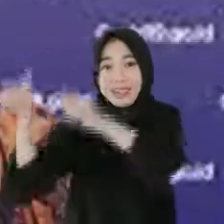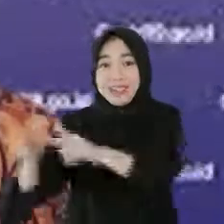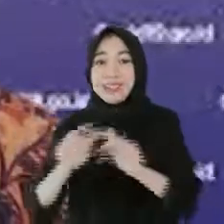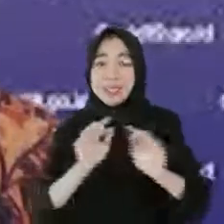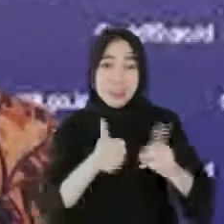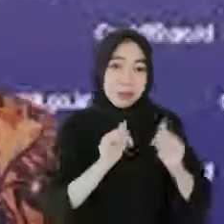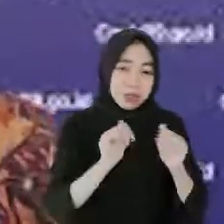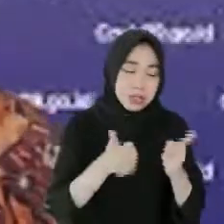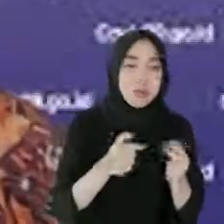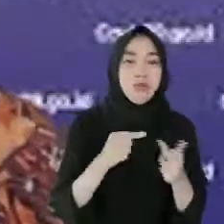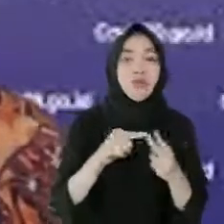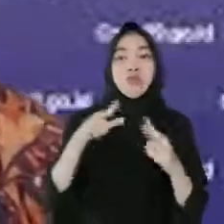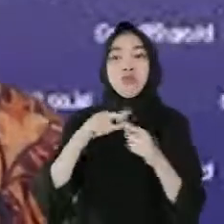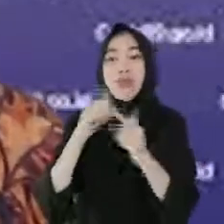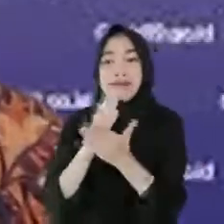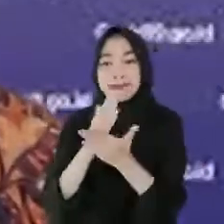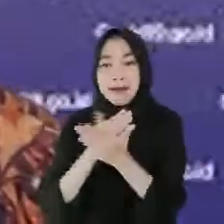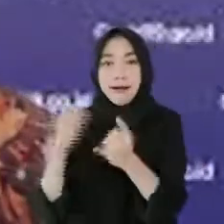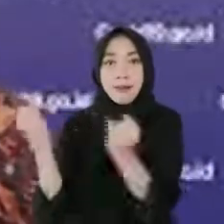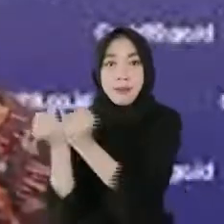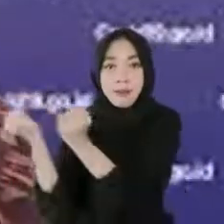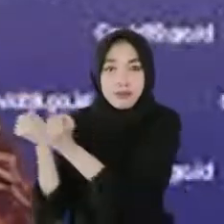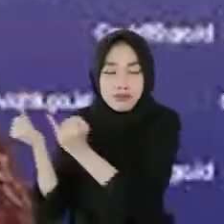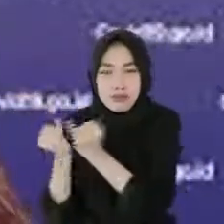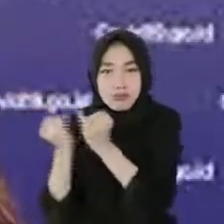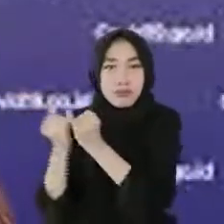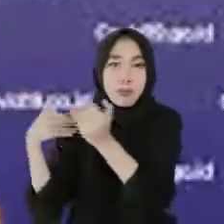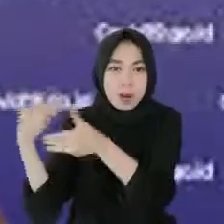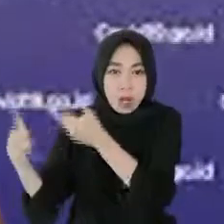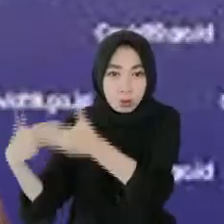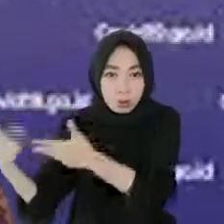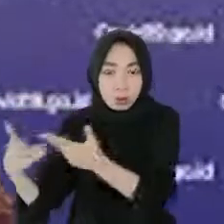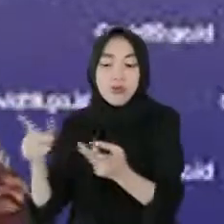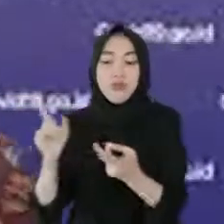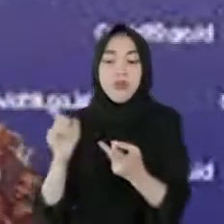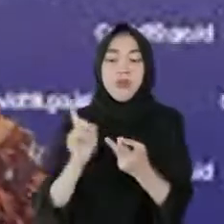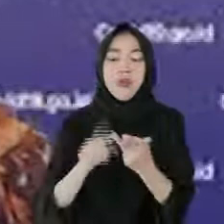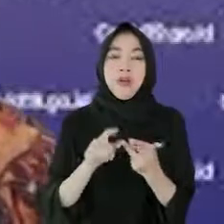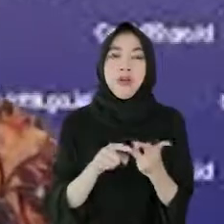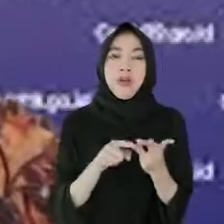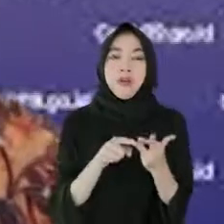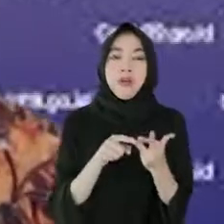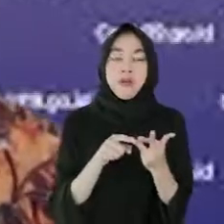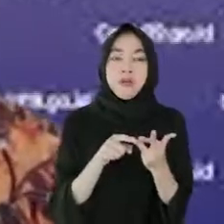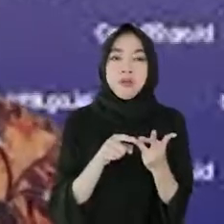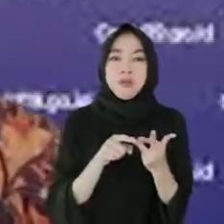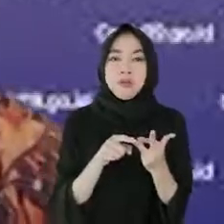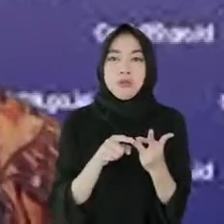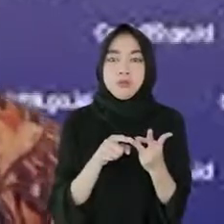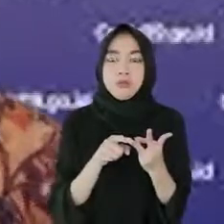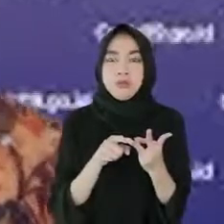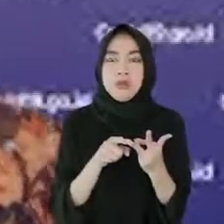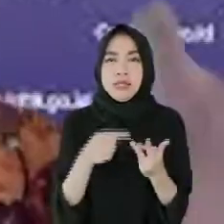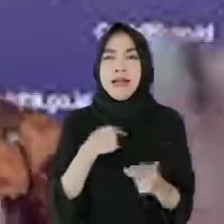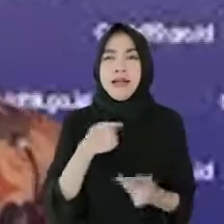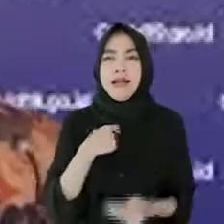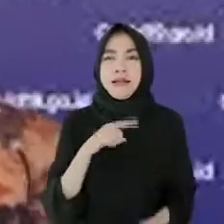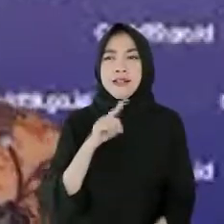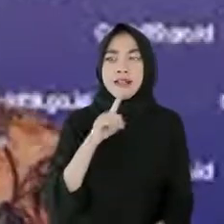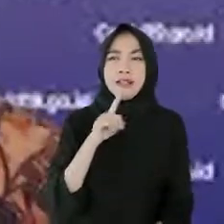eh event berlangsung dan kemudian ada pertanyaan yang timbul adalah bagaimana kemudian